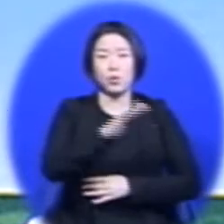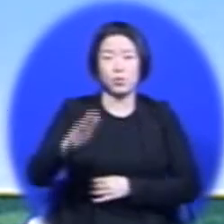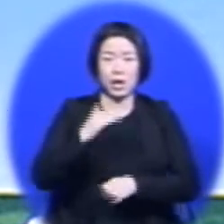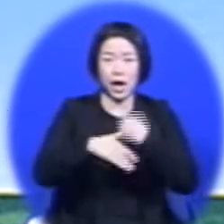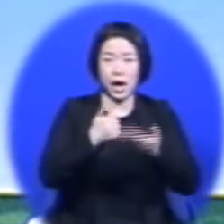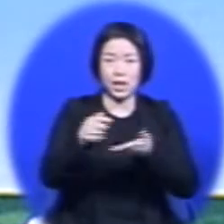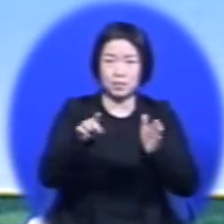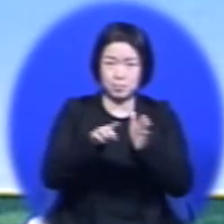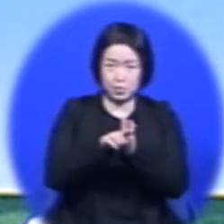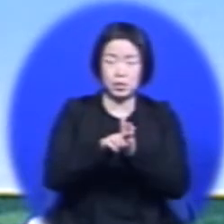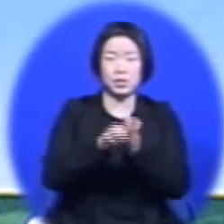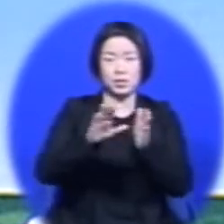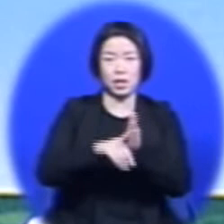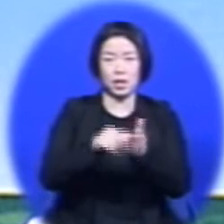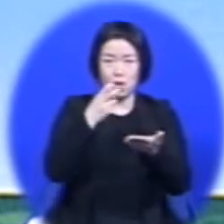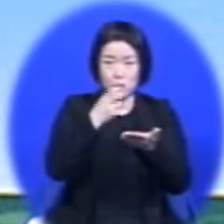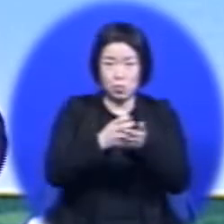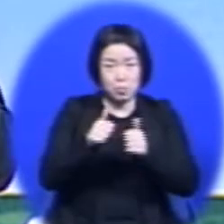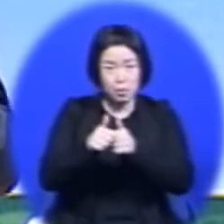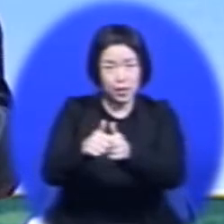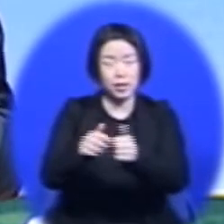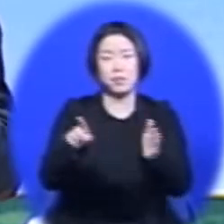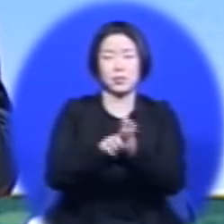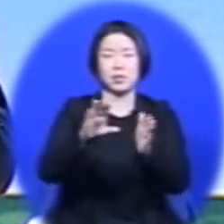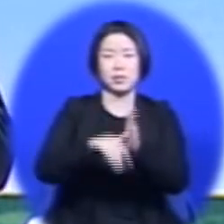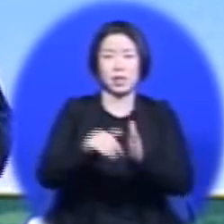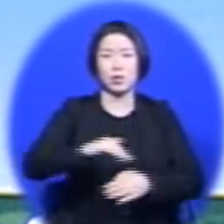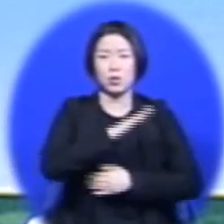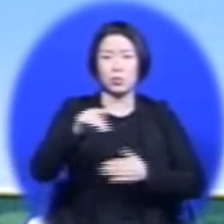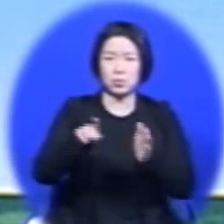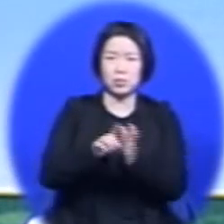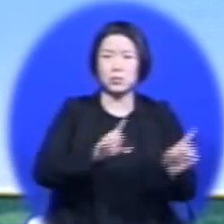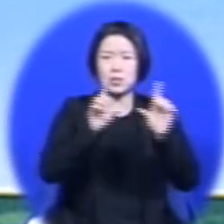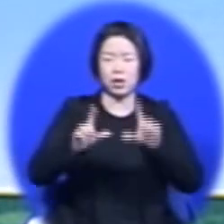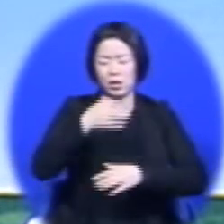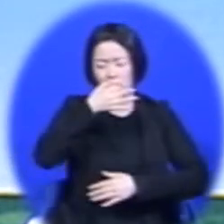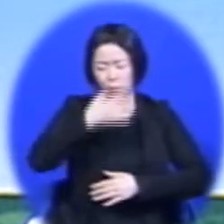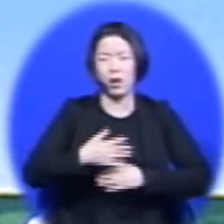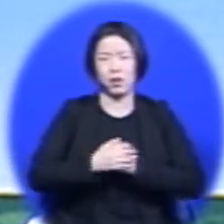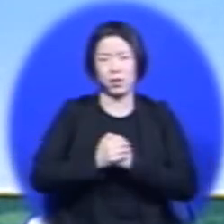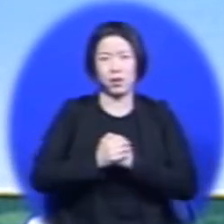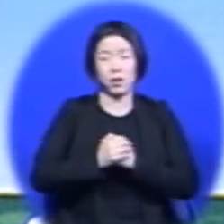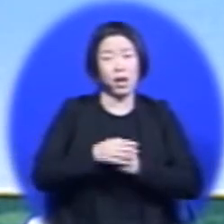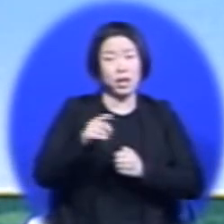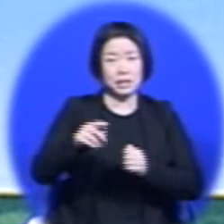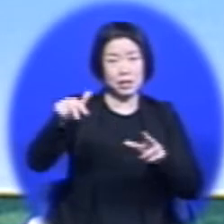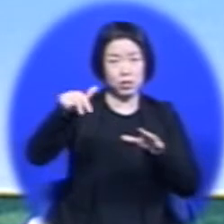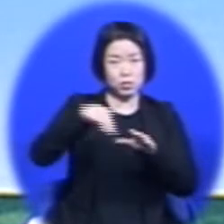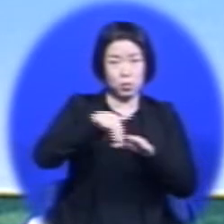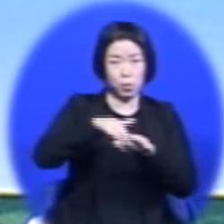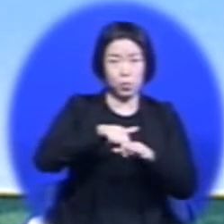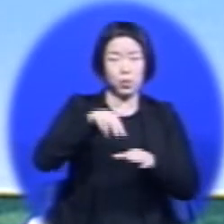율법에 의해서 하나님을 믿을 때는 우리 신앙생활이 그렇게 힘들어요. 그것을